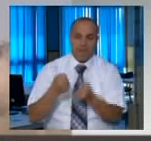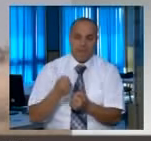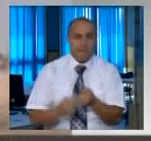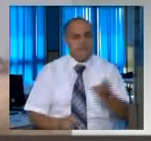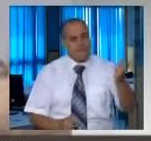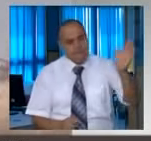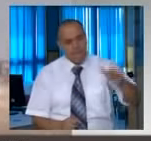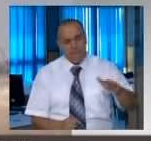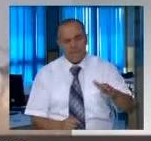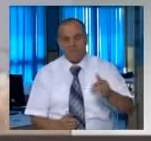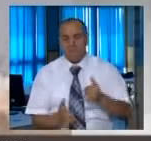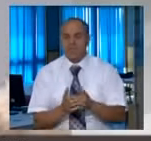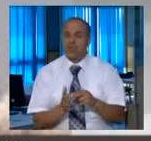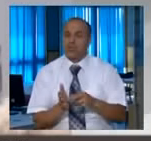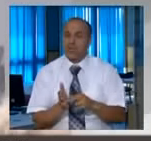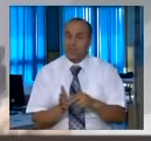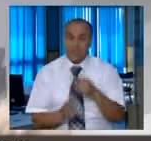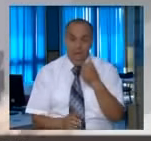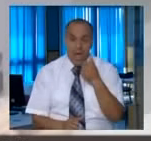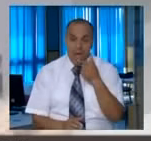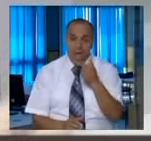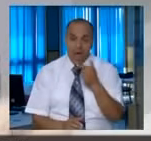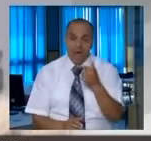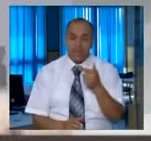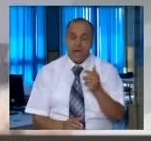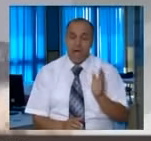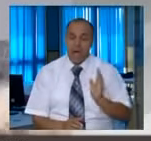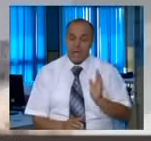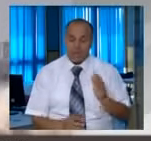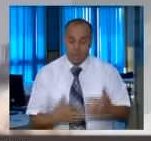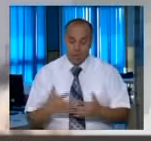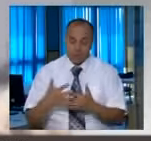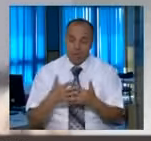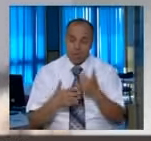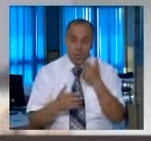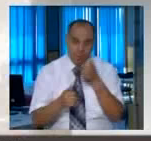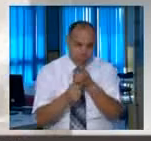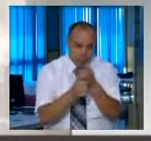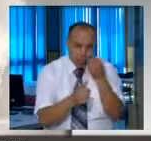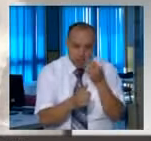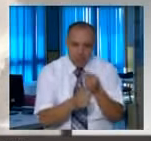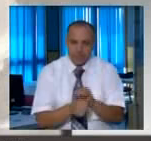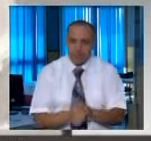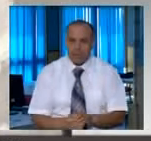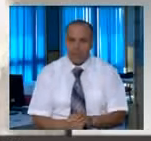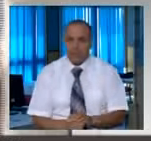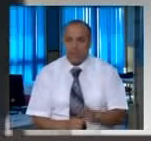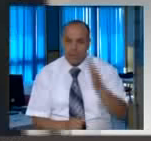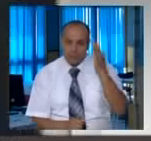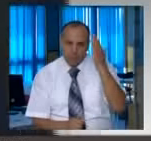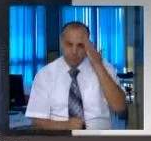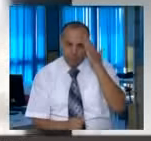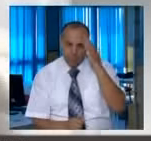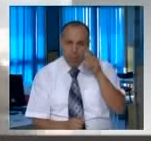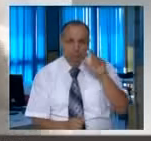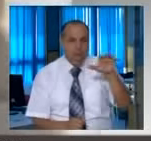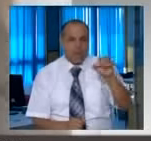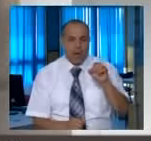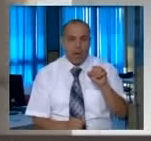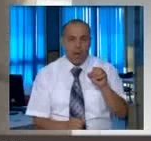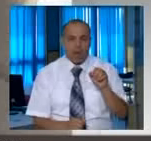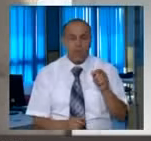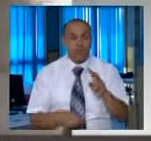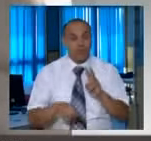الإرهابي في حلب، مضيفا أن البنتاغون يتابع نتائج هذه الغارة. وعرف العدناني بدعواته لمؤيد